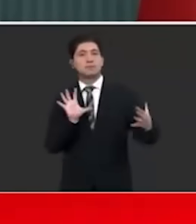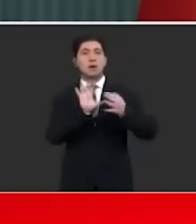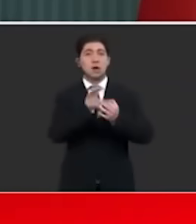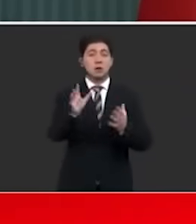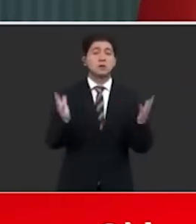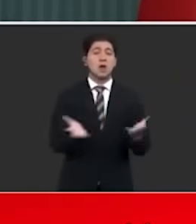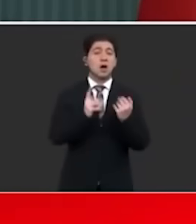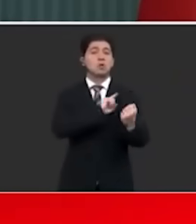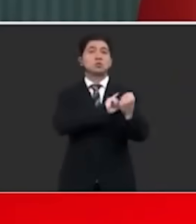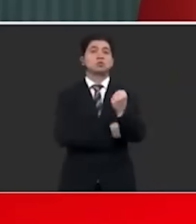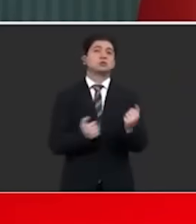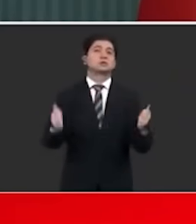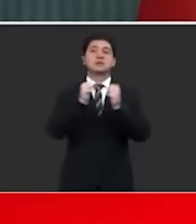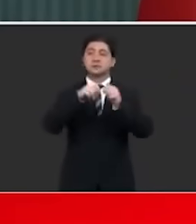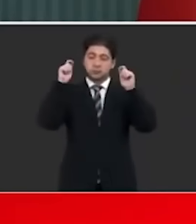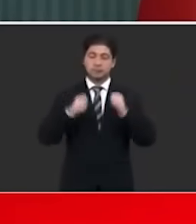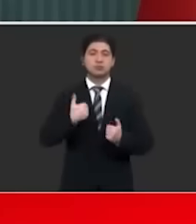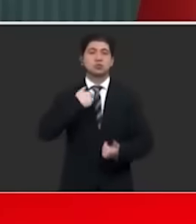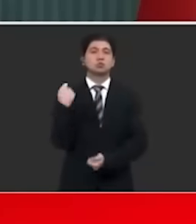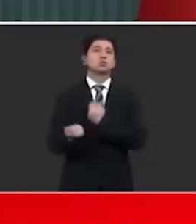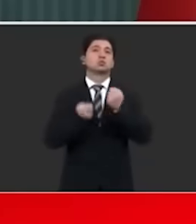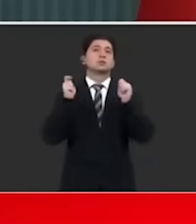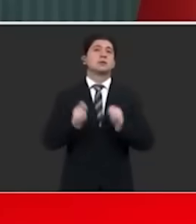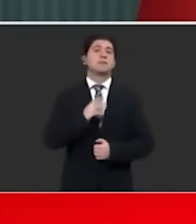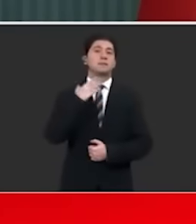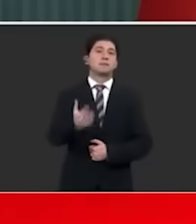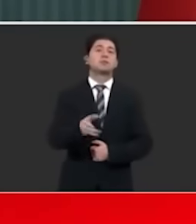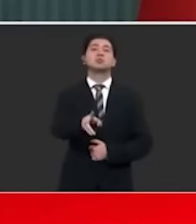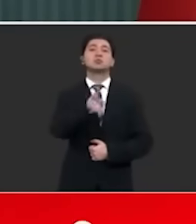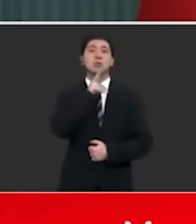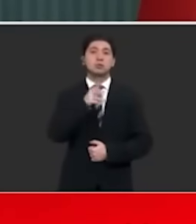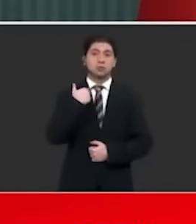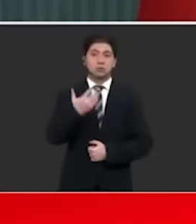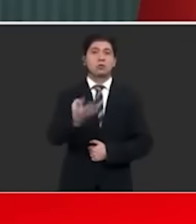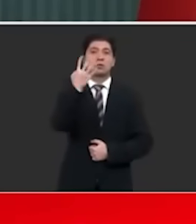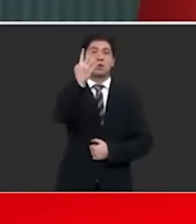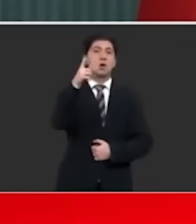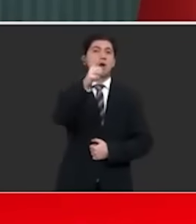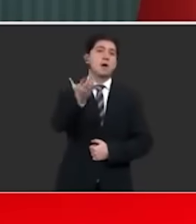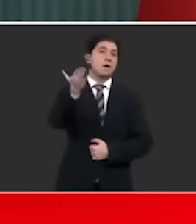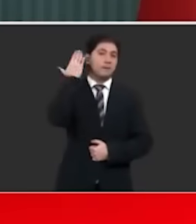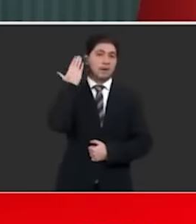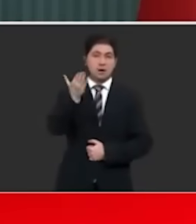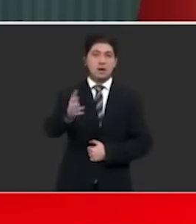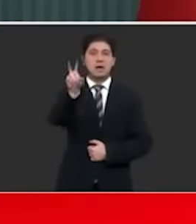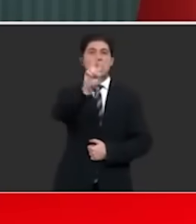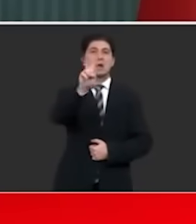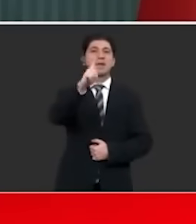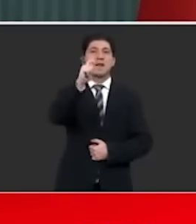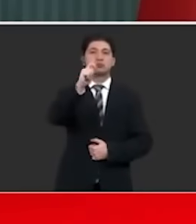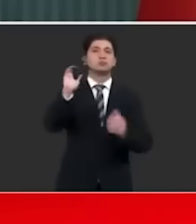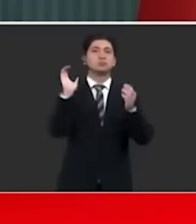da kuvvetlenmesini sağlıyoruz. Son olarak 4 ay önce 20 Temmuz Barış